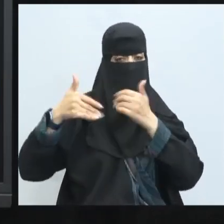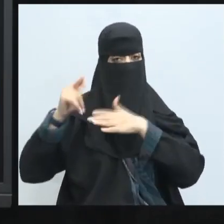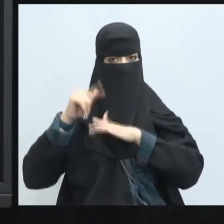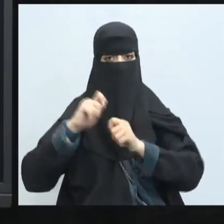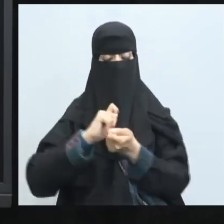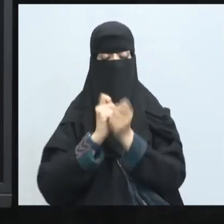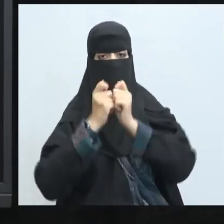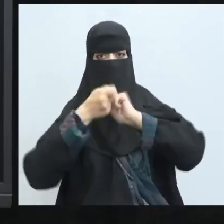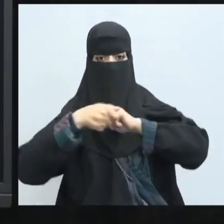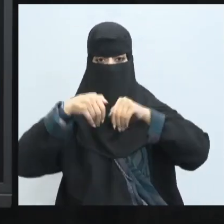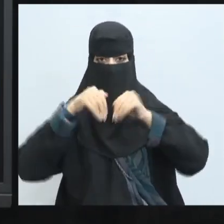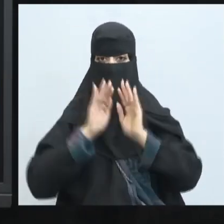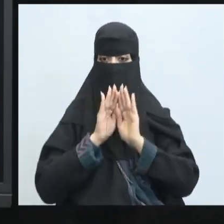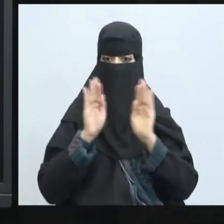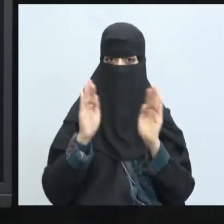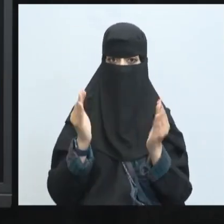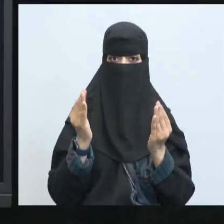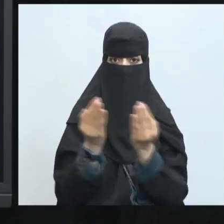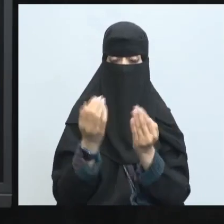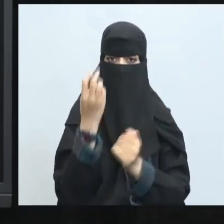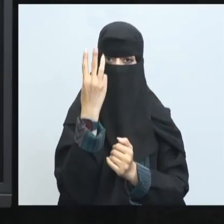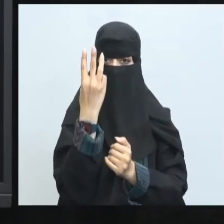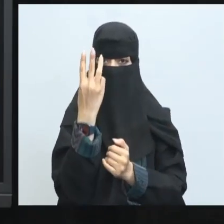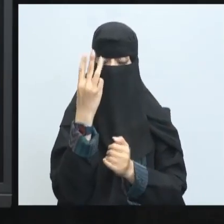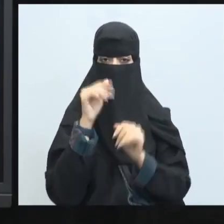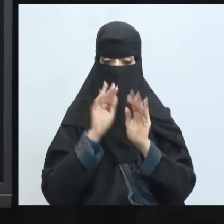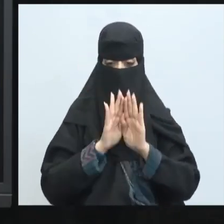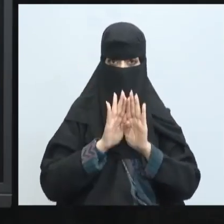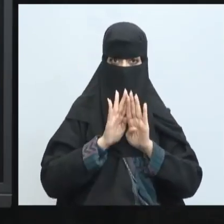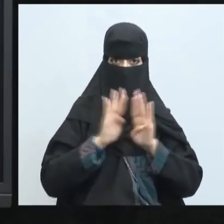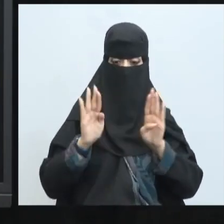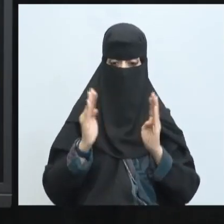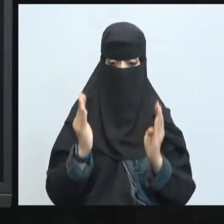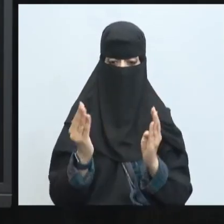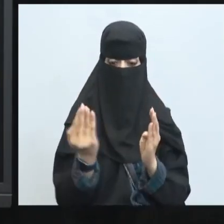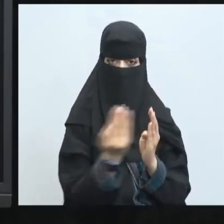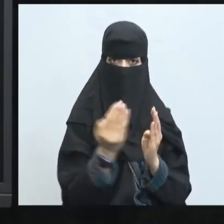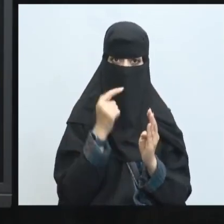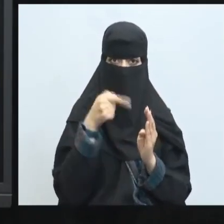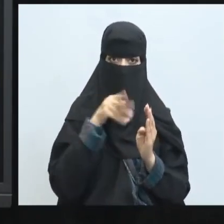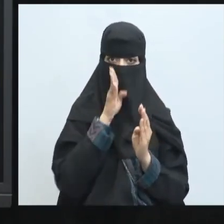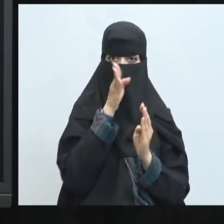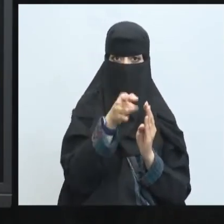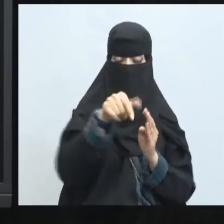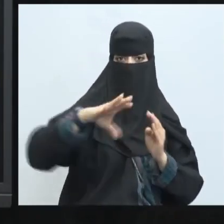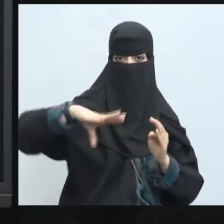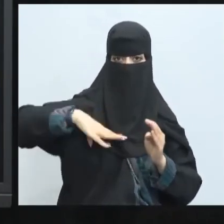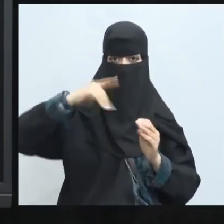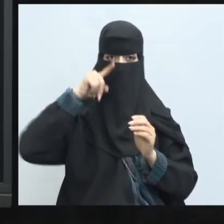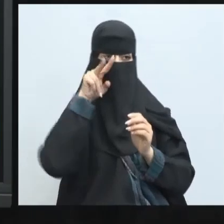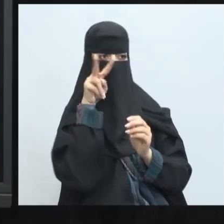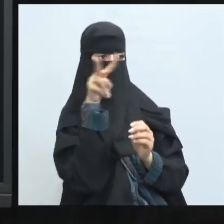يتحول الى ان اصبحت بثلاث جدران والجدار الرابع يتم توجيهه نحو المدير وبالتالي مدير من